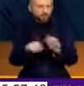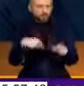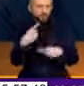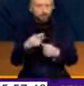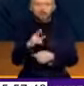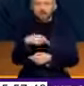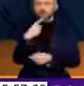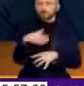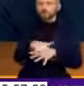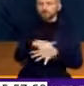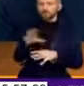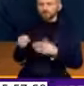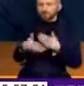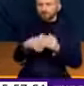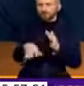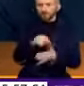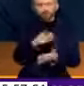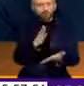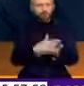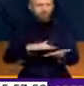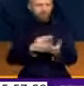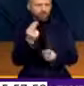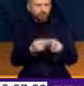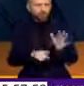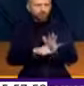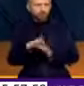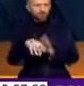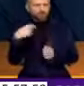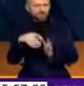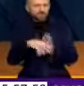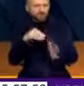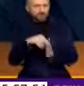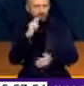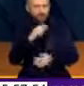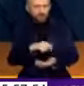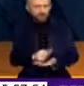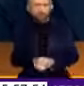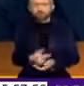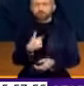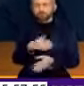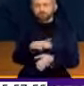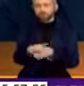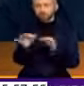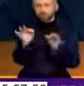Кажуть в народі, тут все елемент, під вибори. Так. Елемент політичної гри, бо почалися президентські вибори в Україні. Абсолютно вірно. Ну, я думаю, що всі